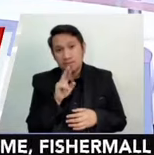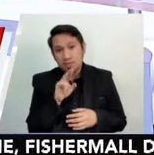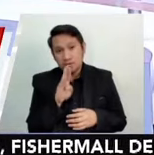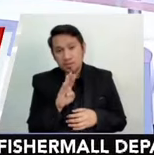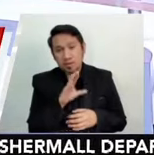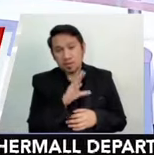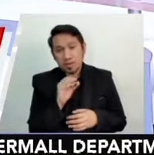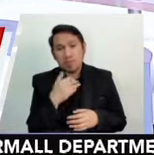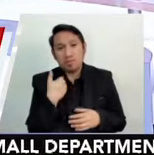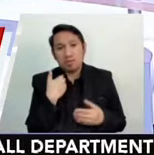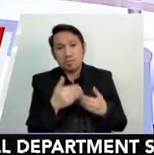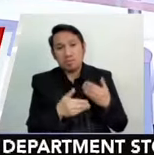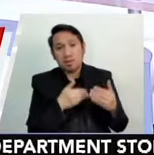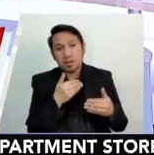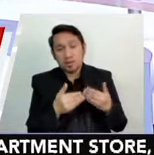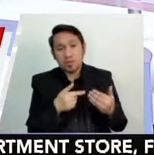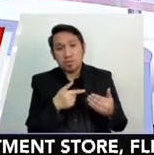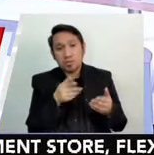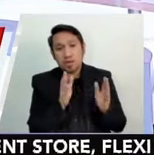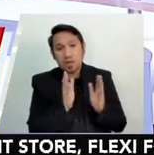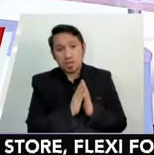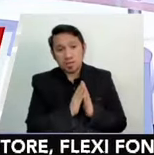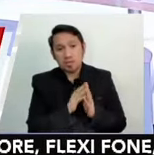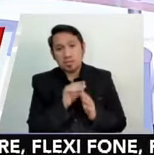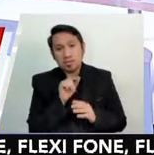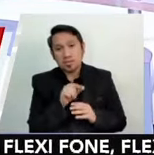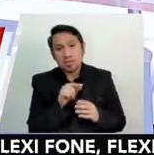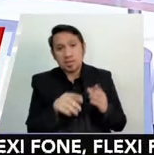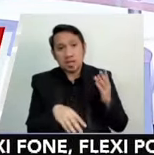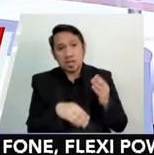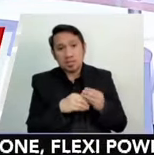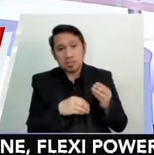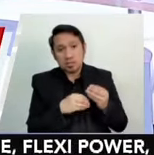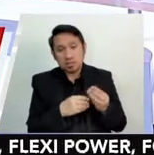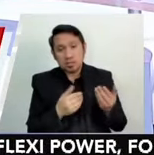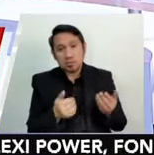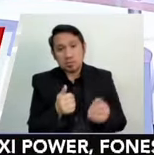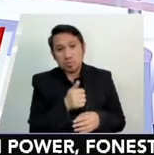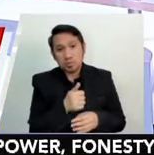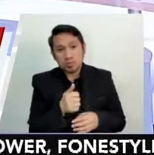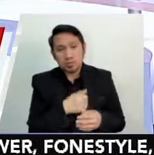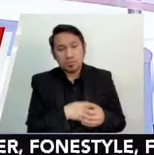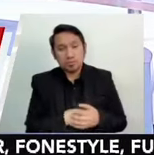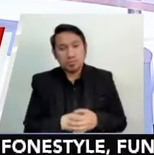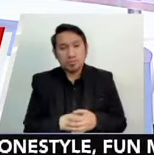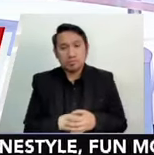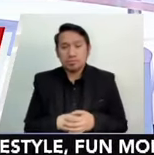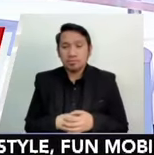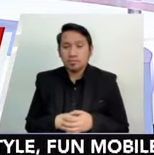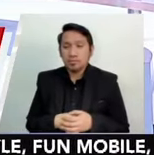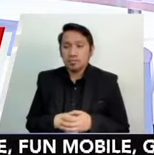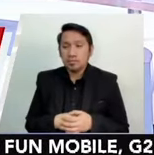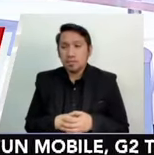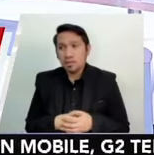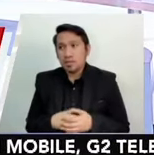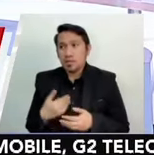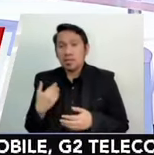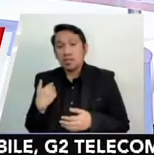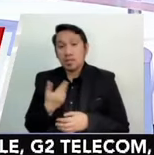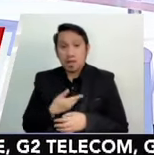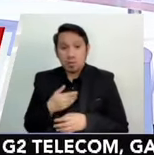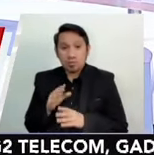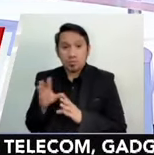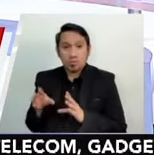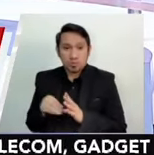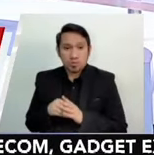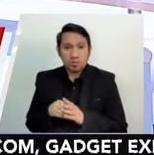yung hinihingi ninyong ano, dagdag na pasahe po muna. Sa bahagi po natin ay nire-respeto